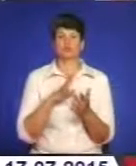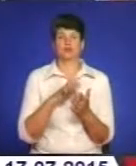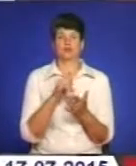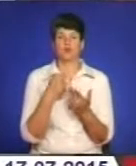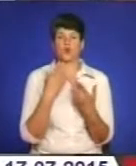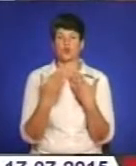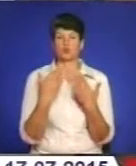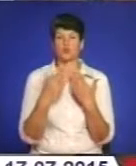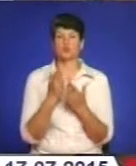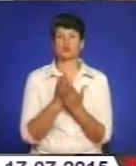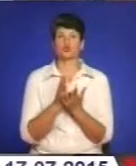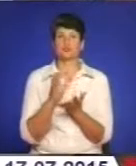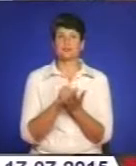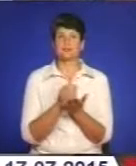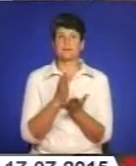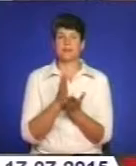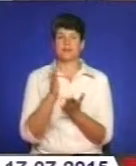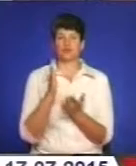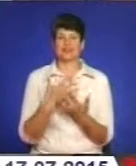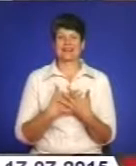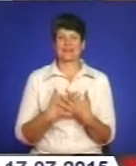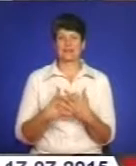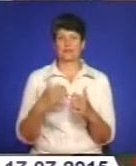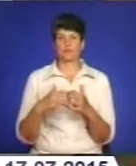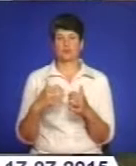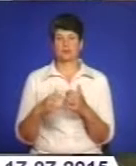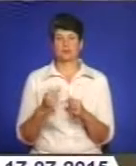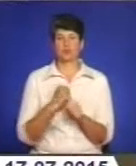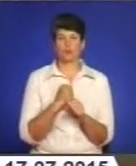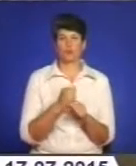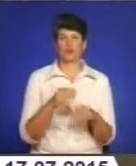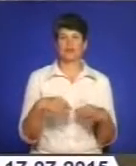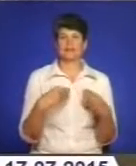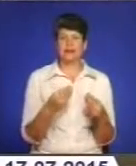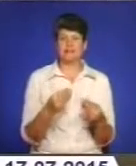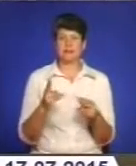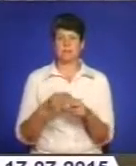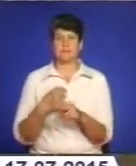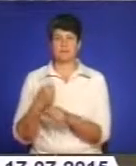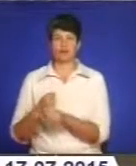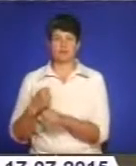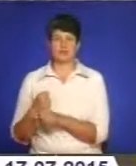служба зайнятості має бути активним посередником між роботодавцями та безробітними.